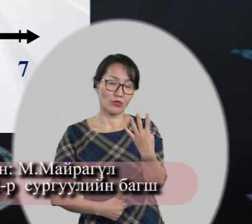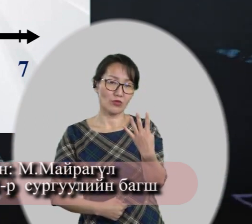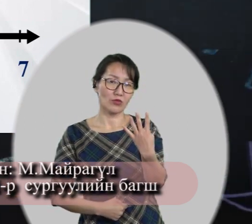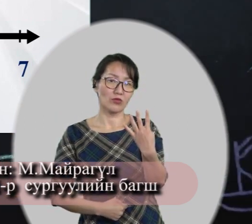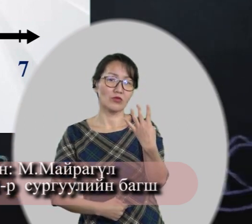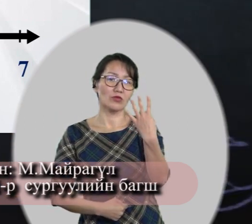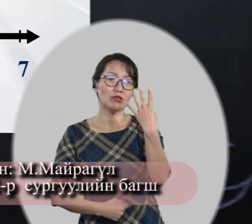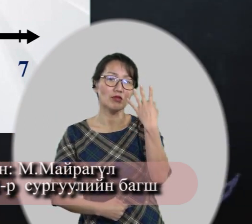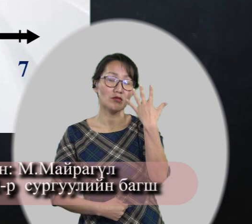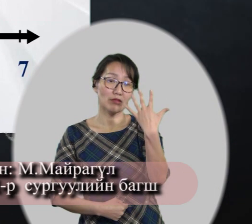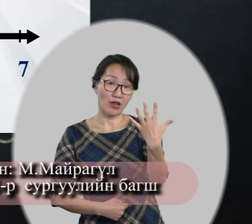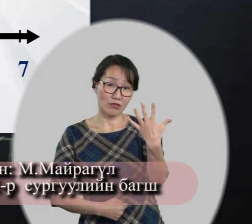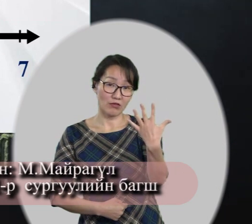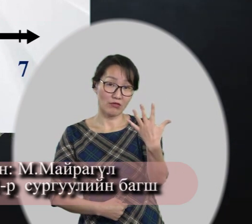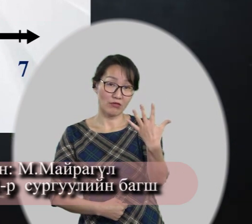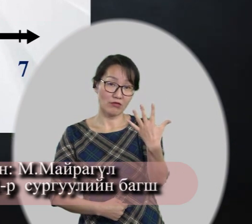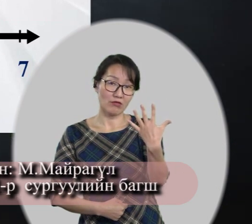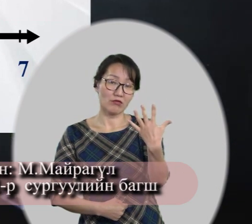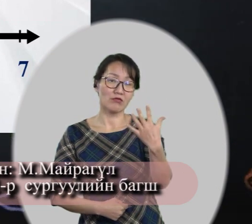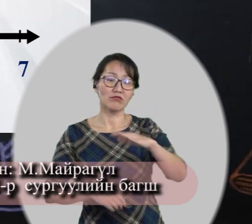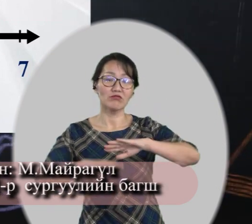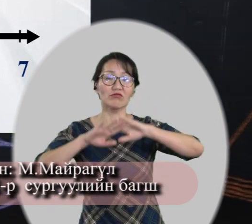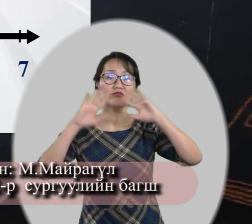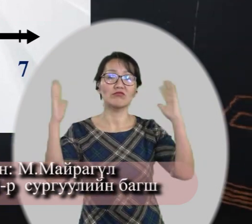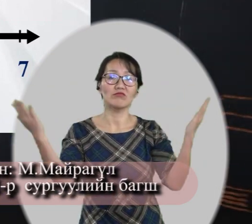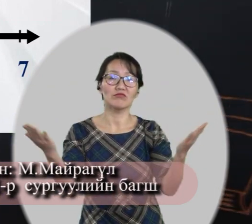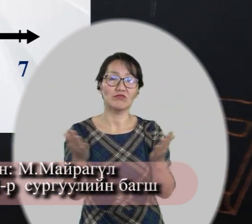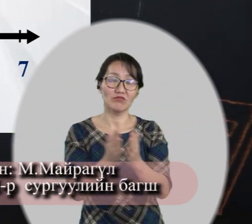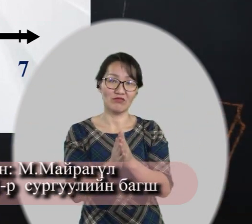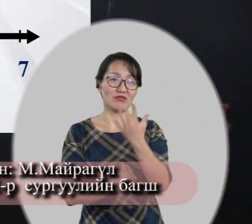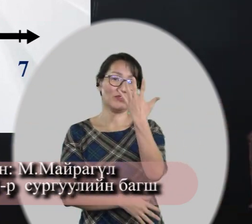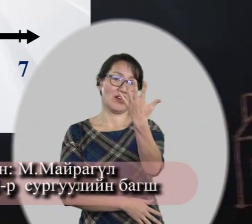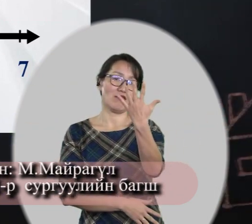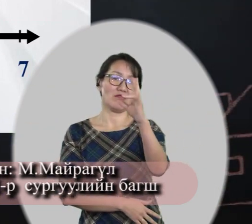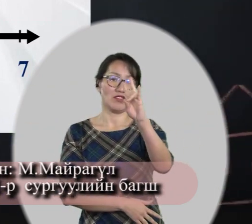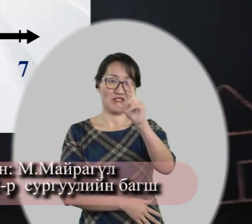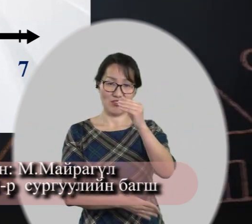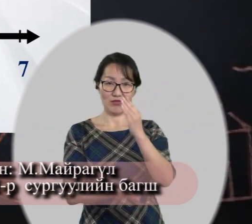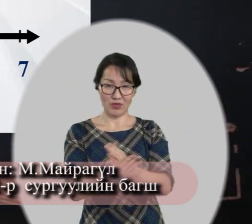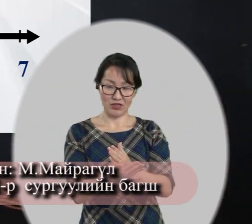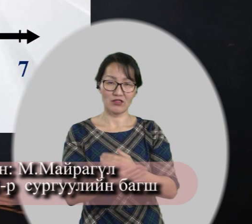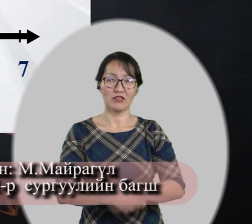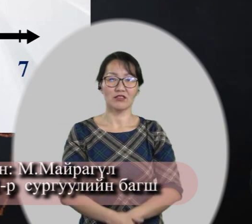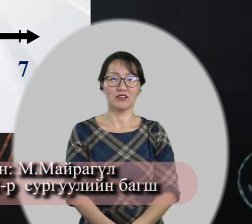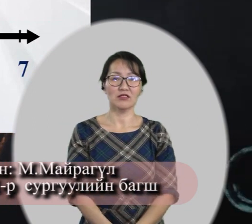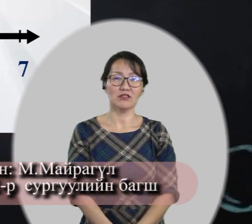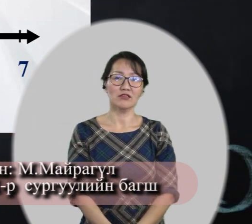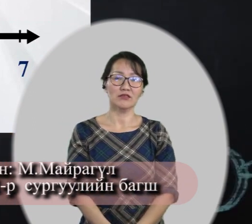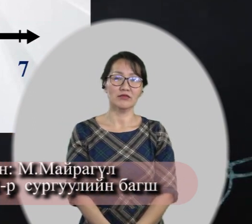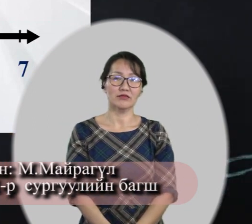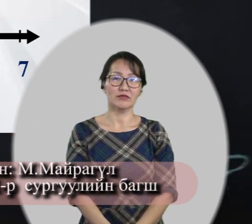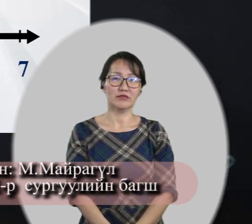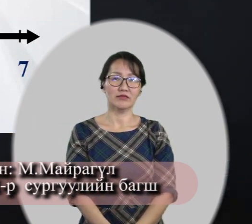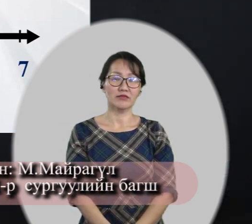санайық. 1, 2, 3, 4, 5.